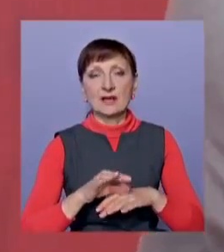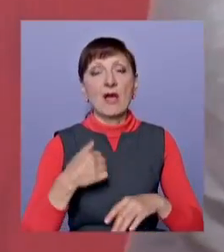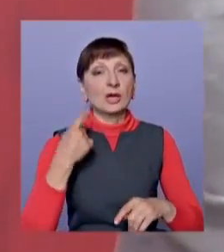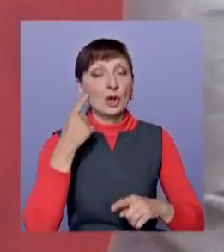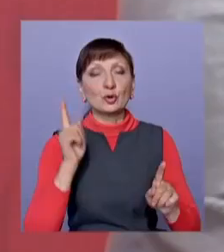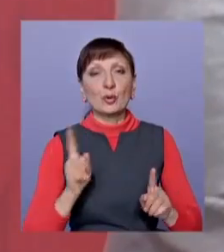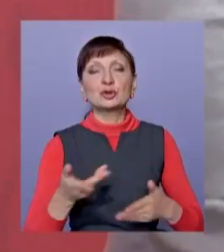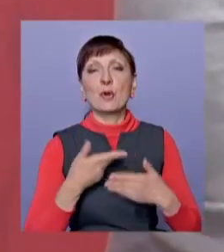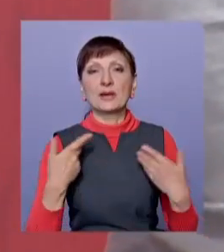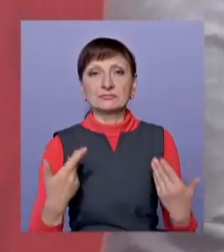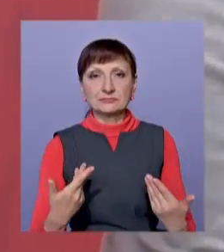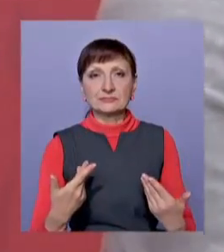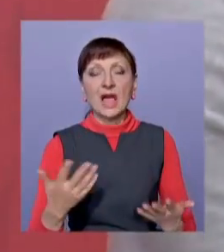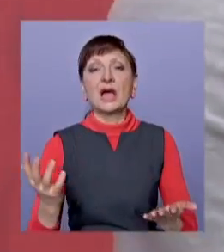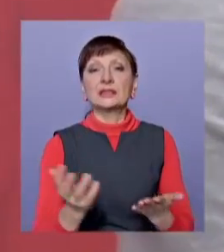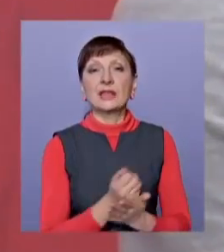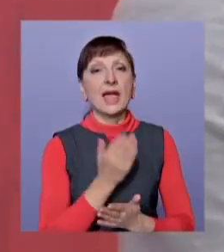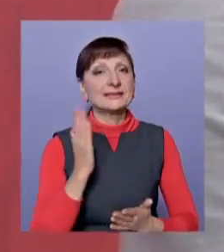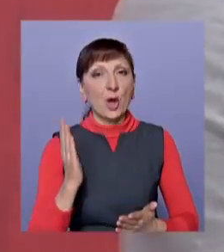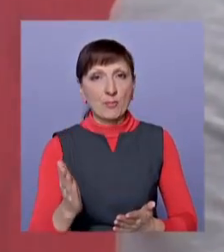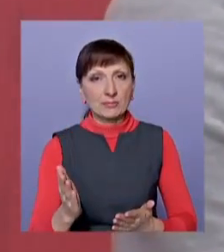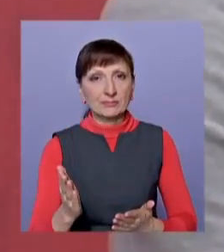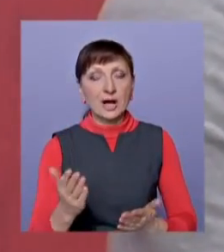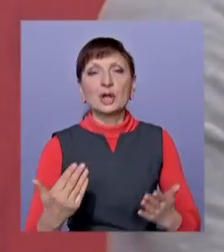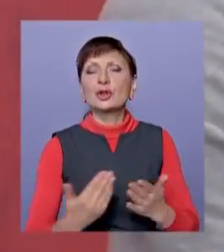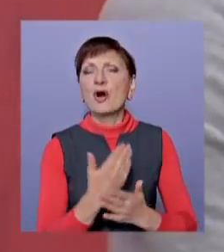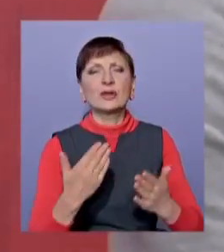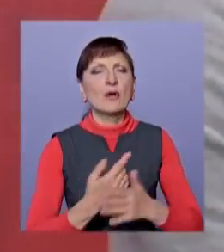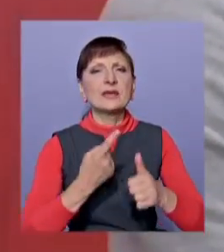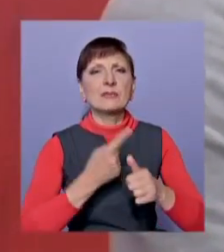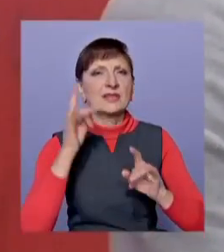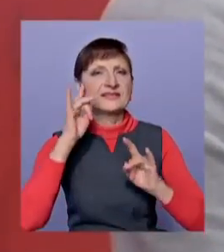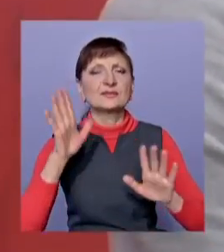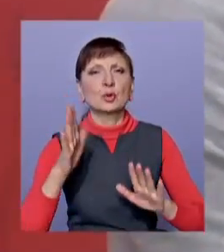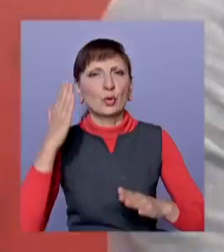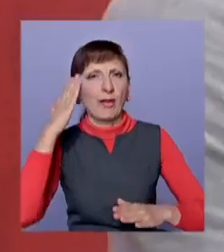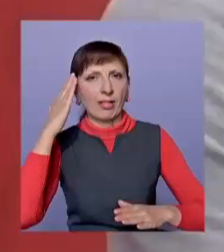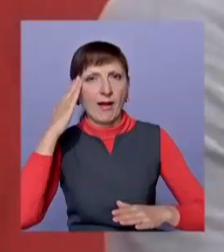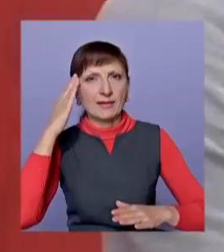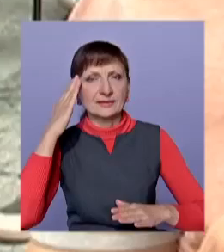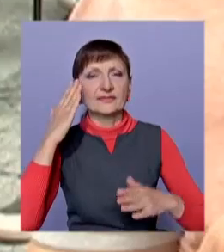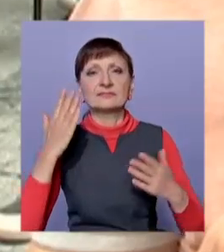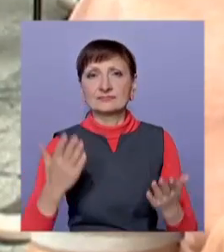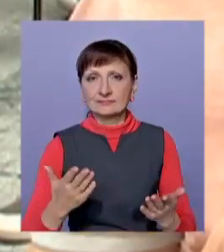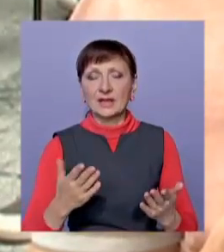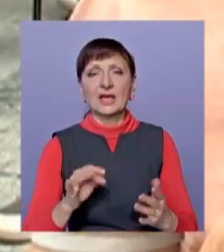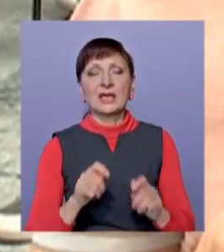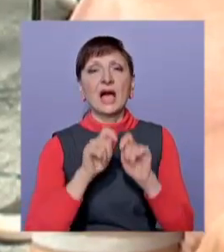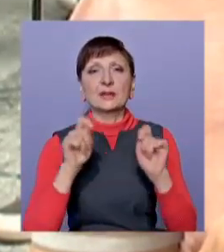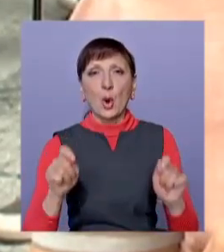что мы найдем новые имена и, так сказать, откроем